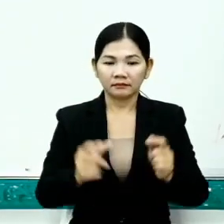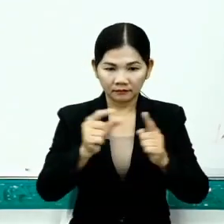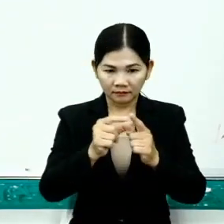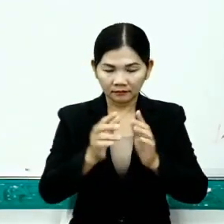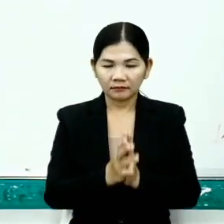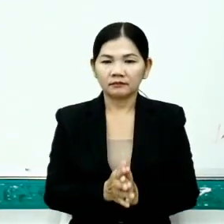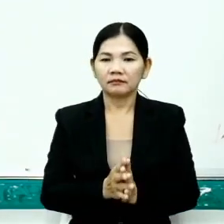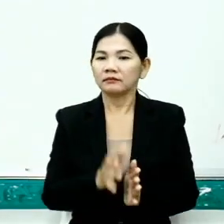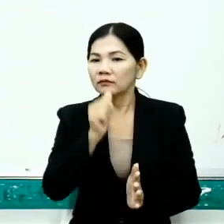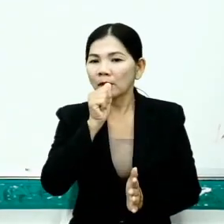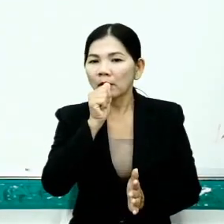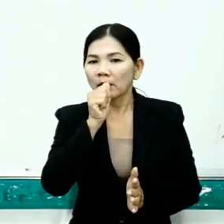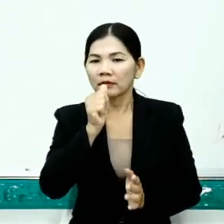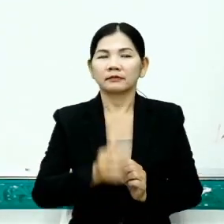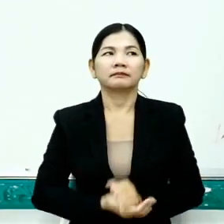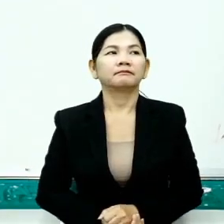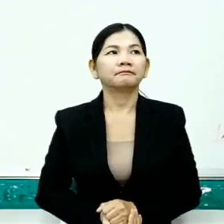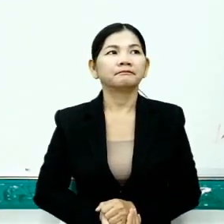បៅ